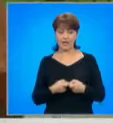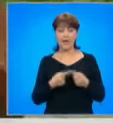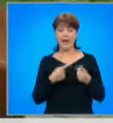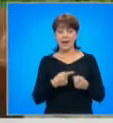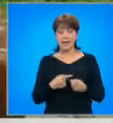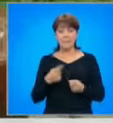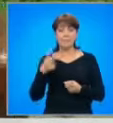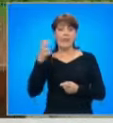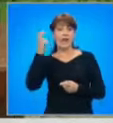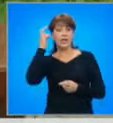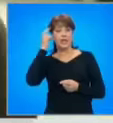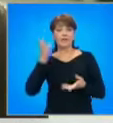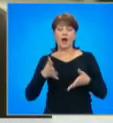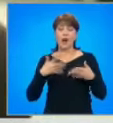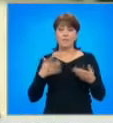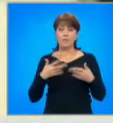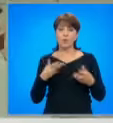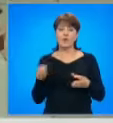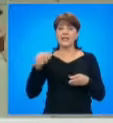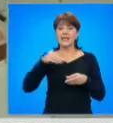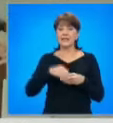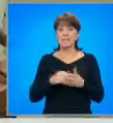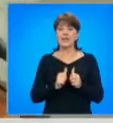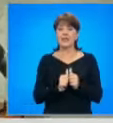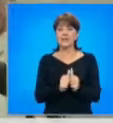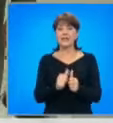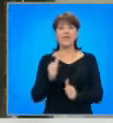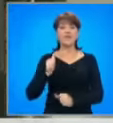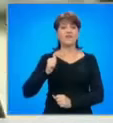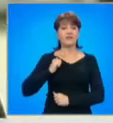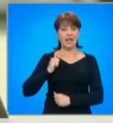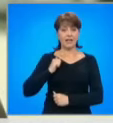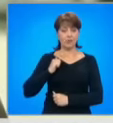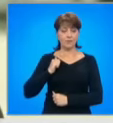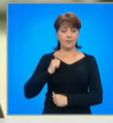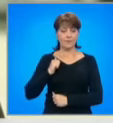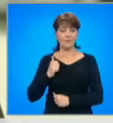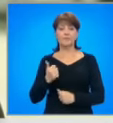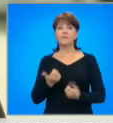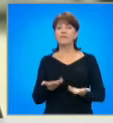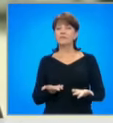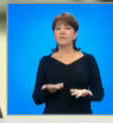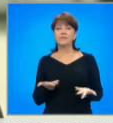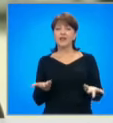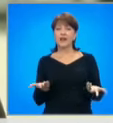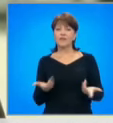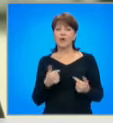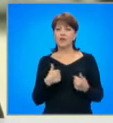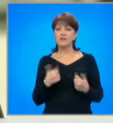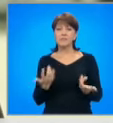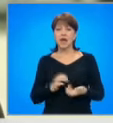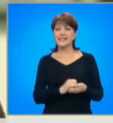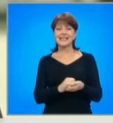НАТО в деня, в който в Москва подписаха договорите за анексиране на украински територии. Де-факто ние сме